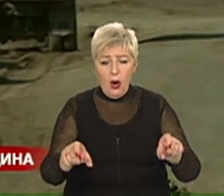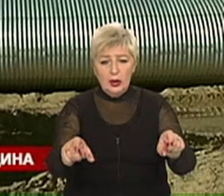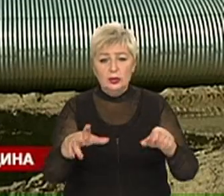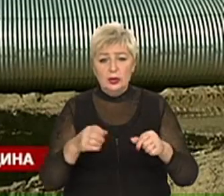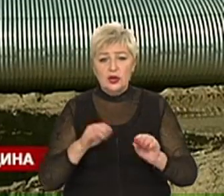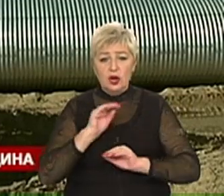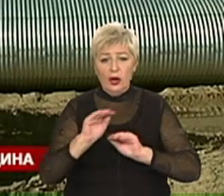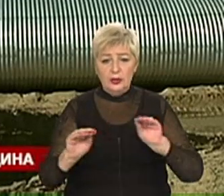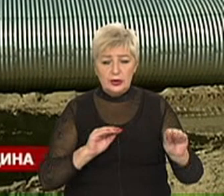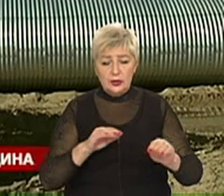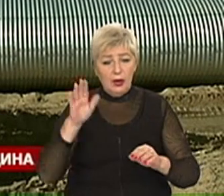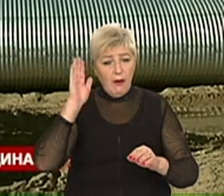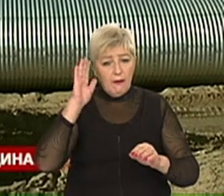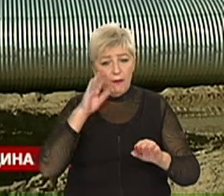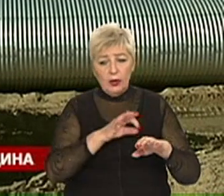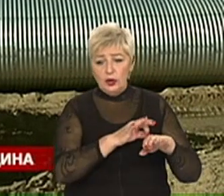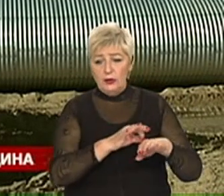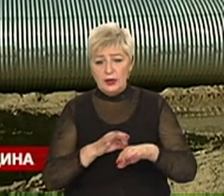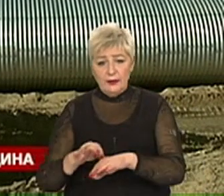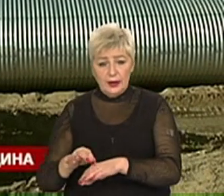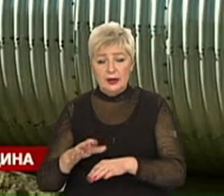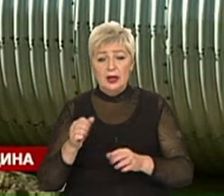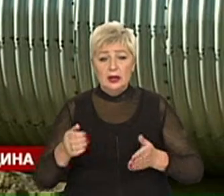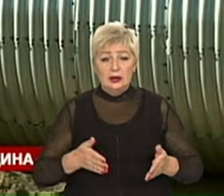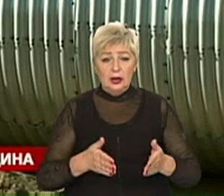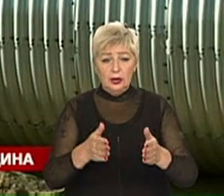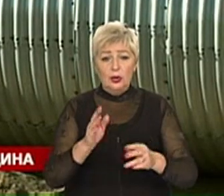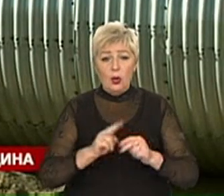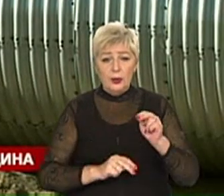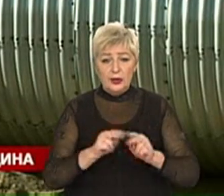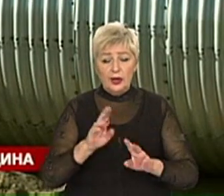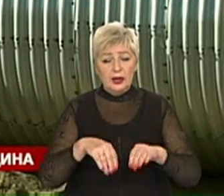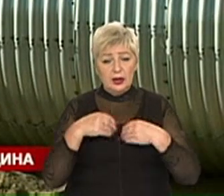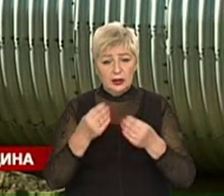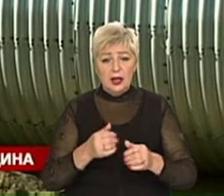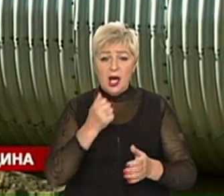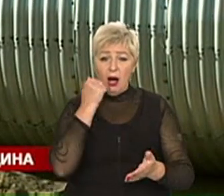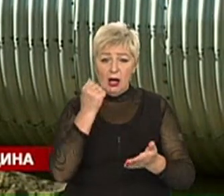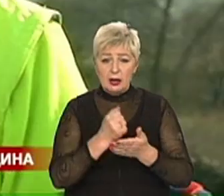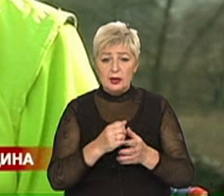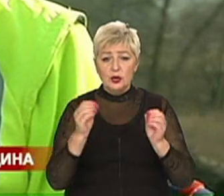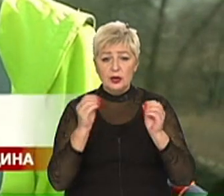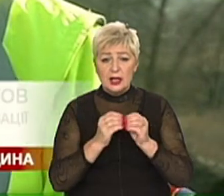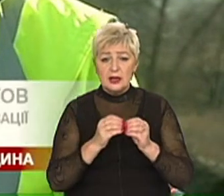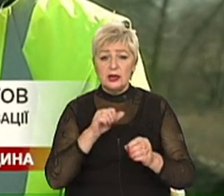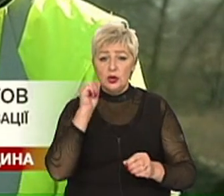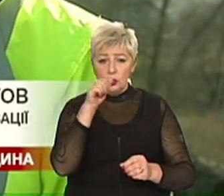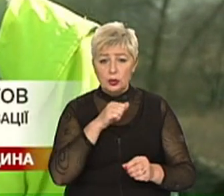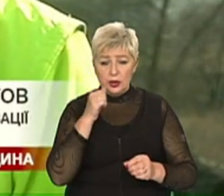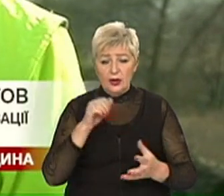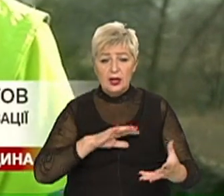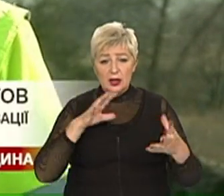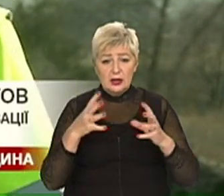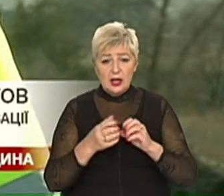та облаштують водовідведення. На дорогу підрядник дає гарантію – 10 років. Загальна конструкція